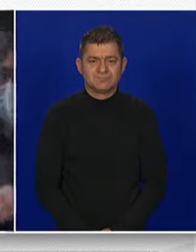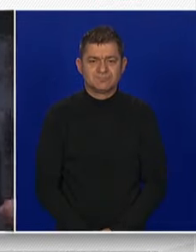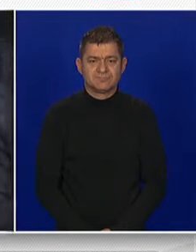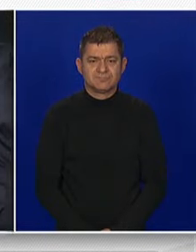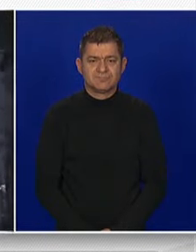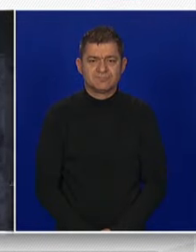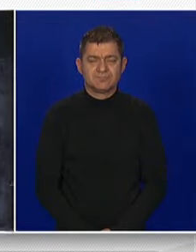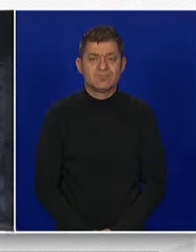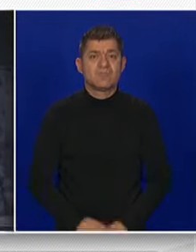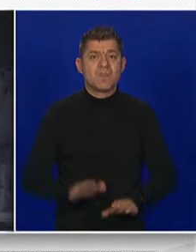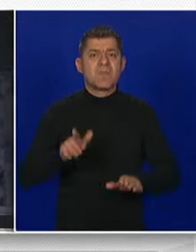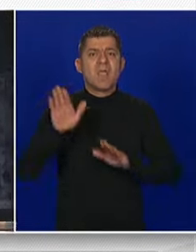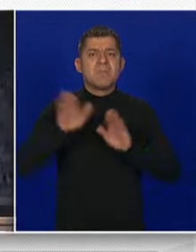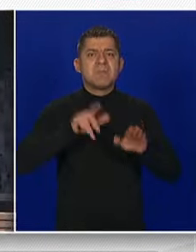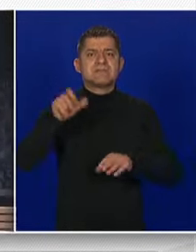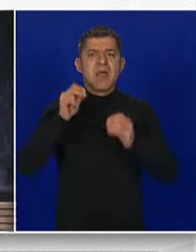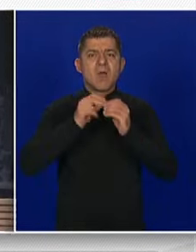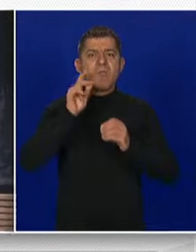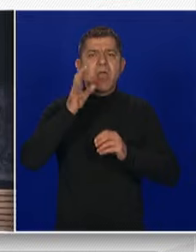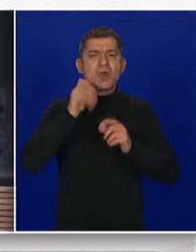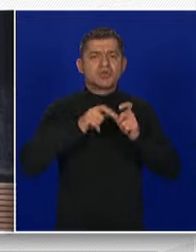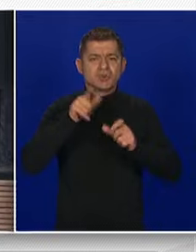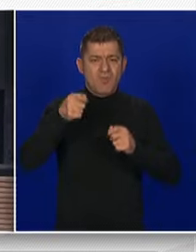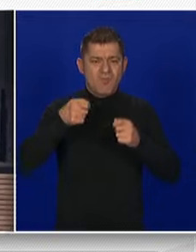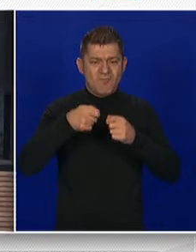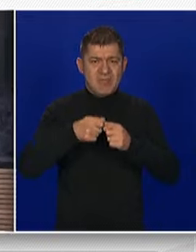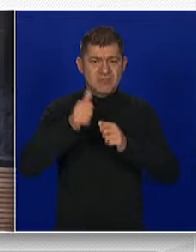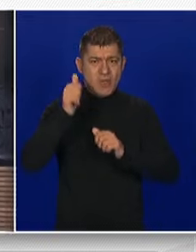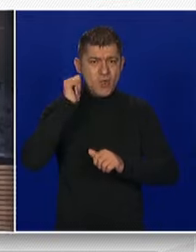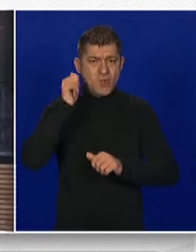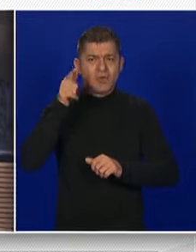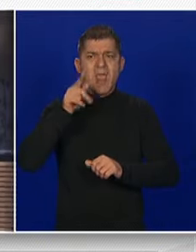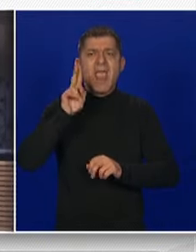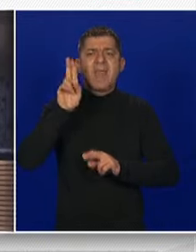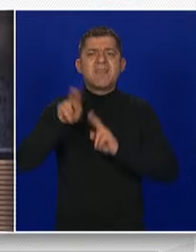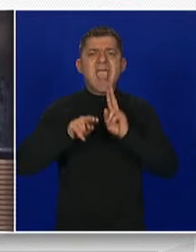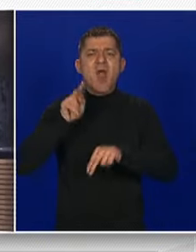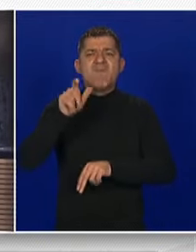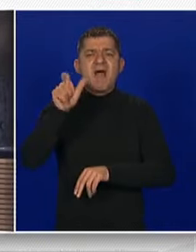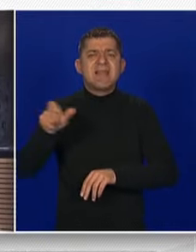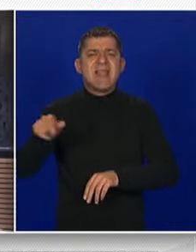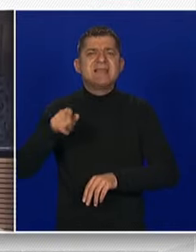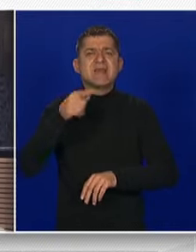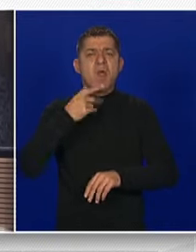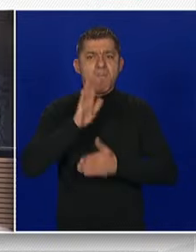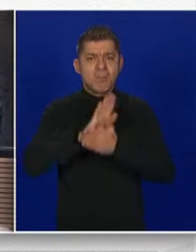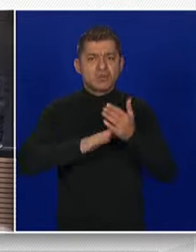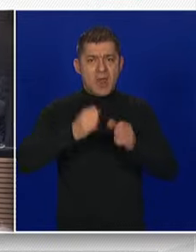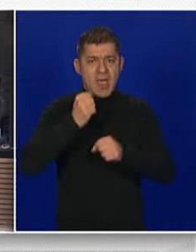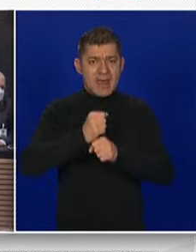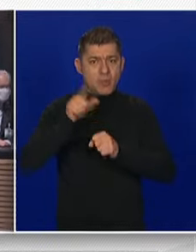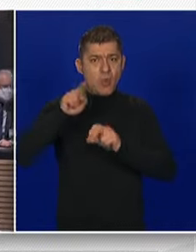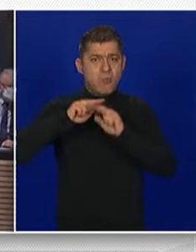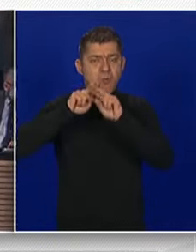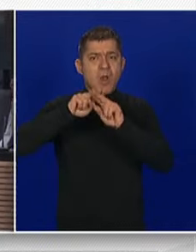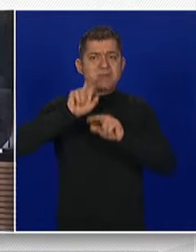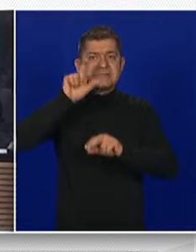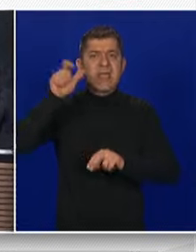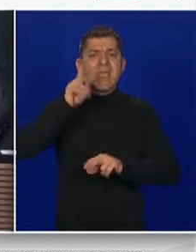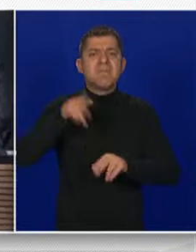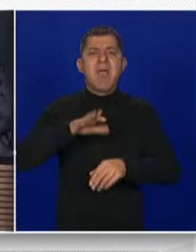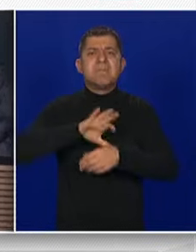Evo, može još za ministra Beroša. Nastavno, jučer na njegovateljice koje bi počele raditi u bolnicama gdje je negdje i manjak